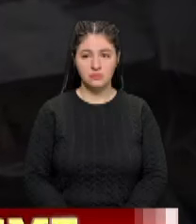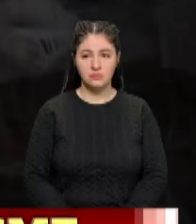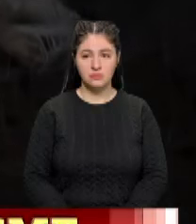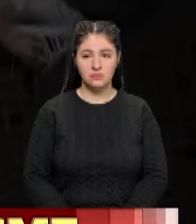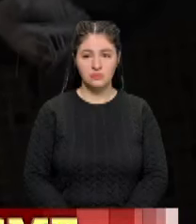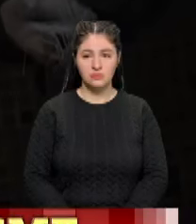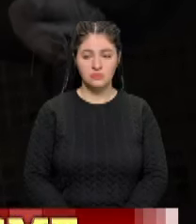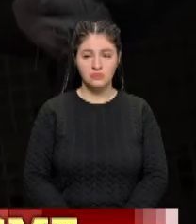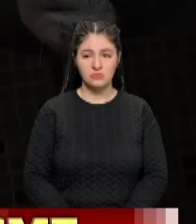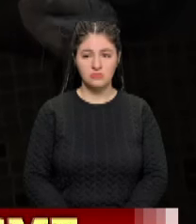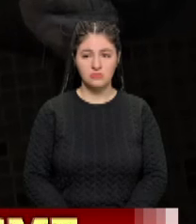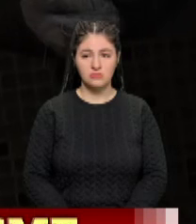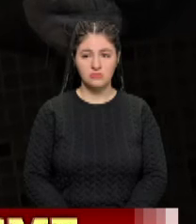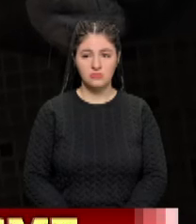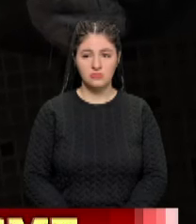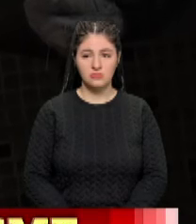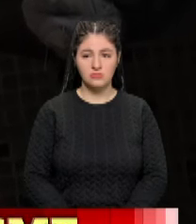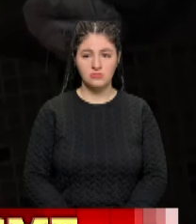geceden.